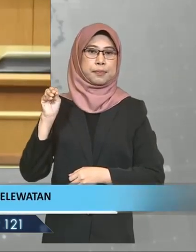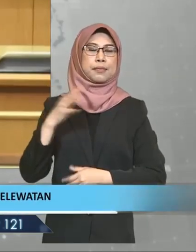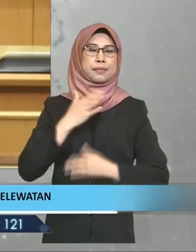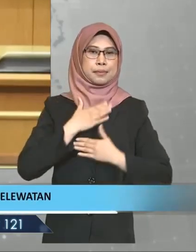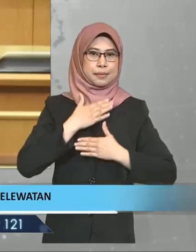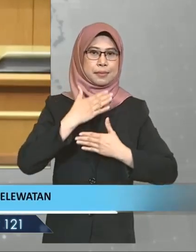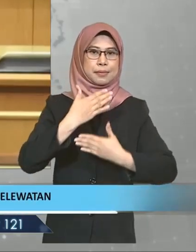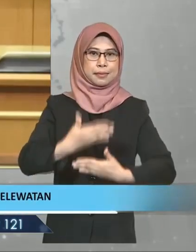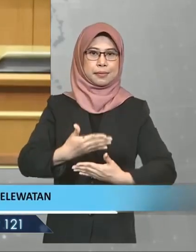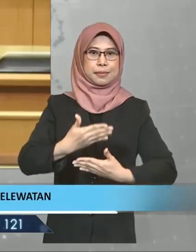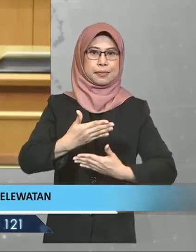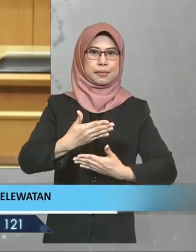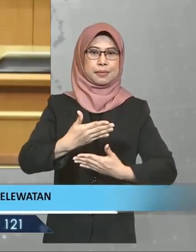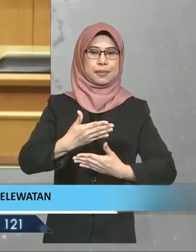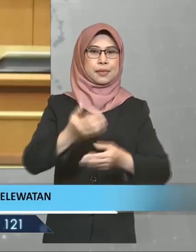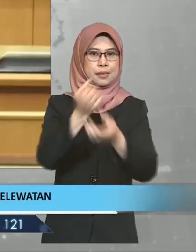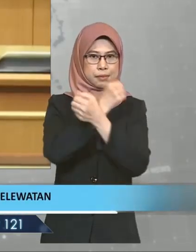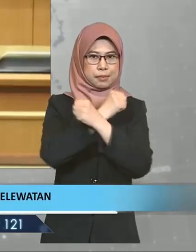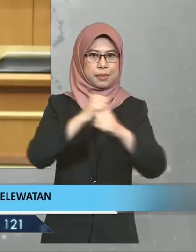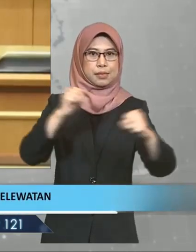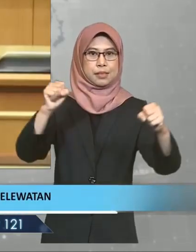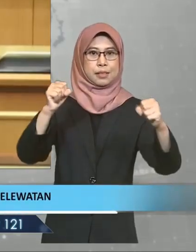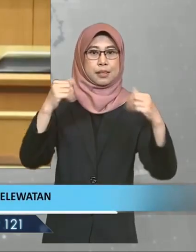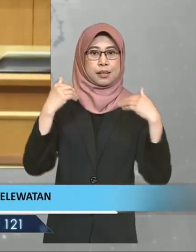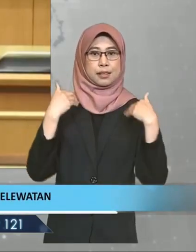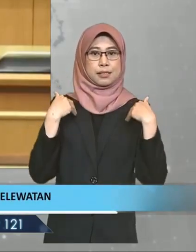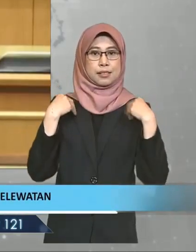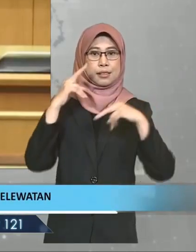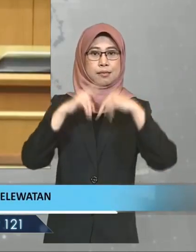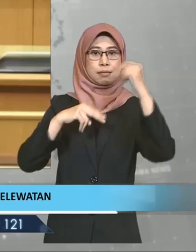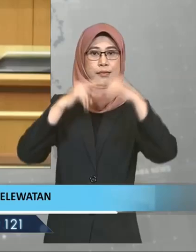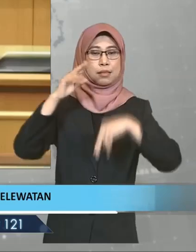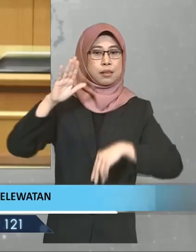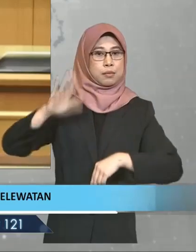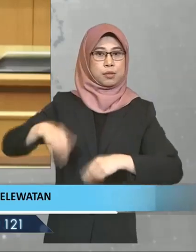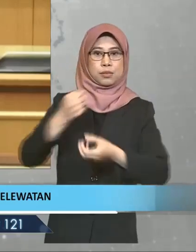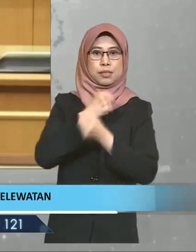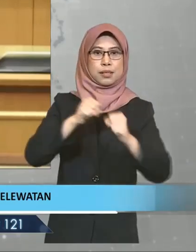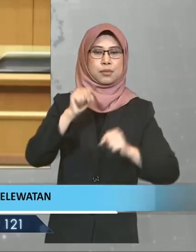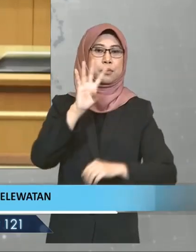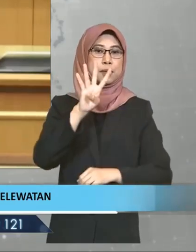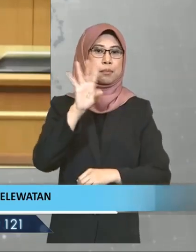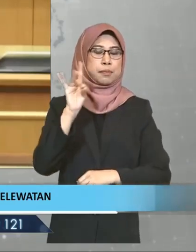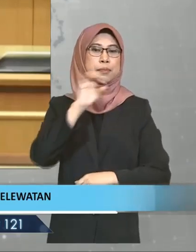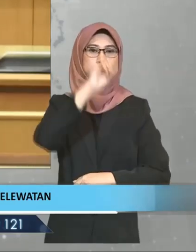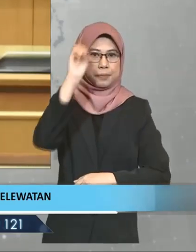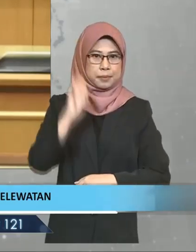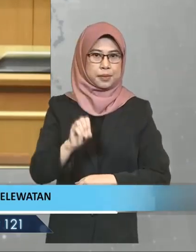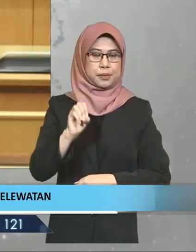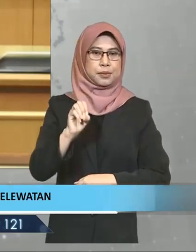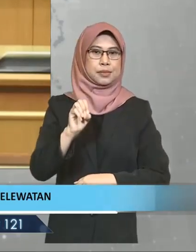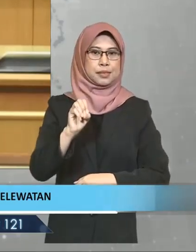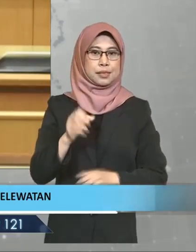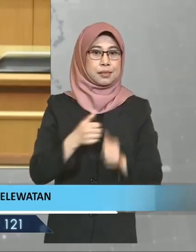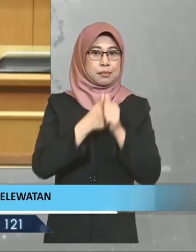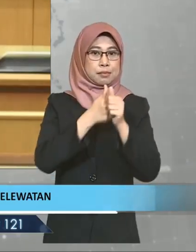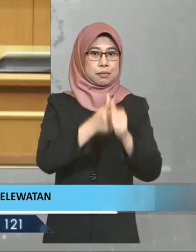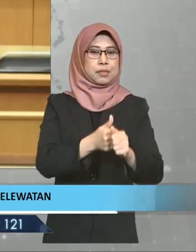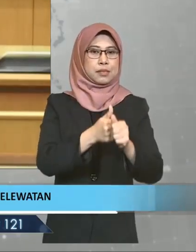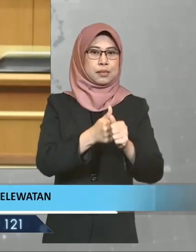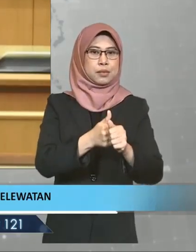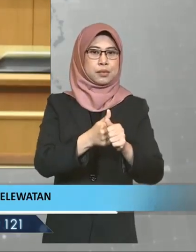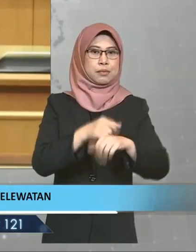berkomitmen untuk menyiapkan bagi-bagi kerja project ini yaitu 40800 lagi mengikut